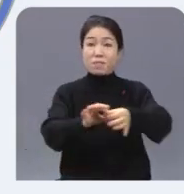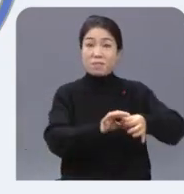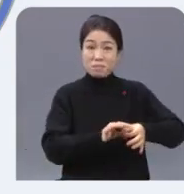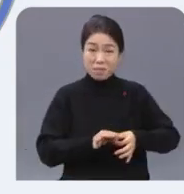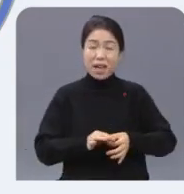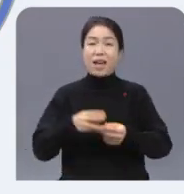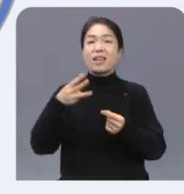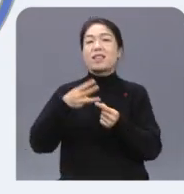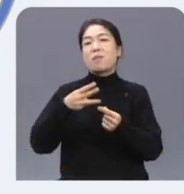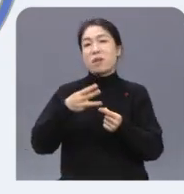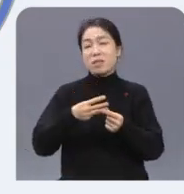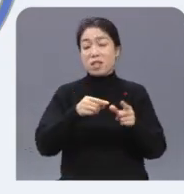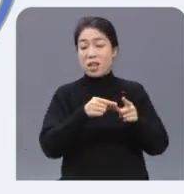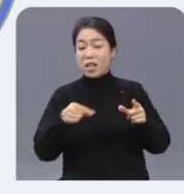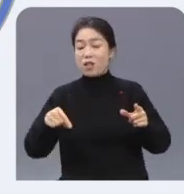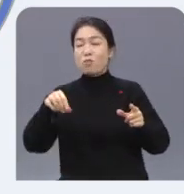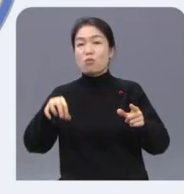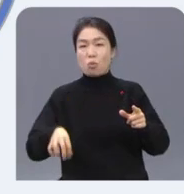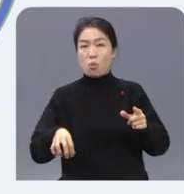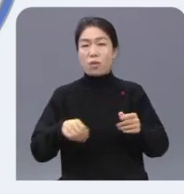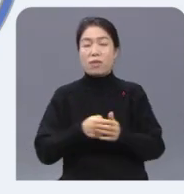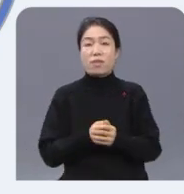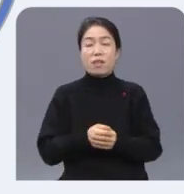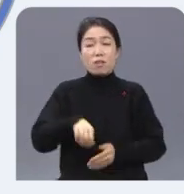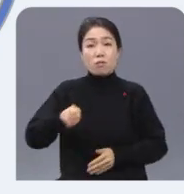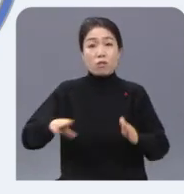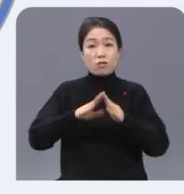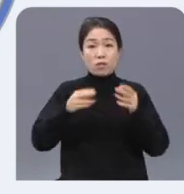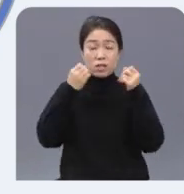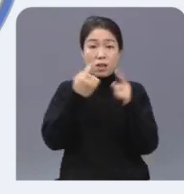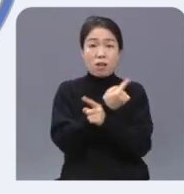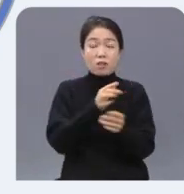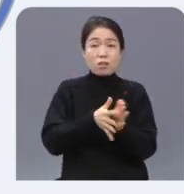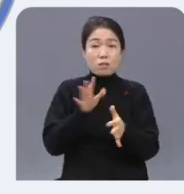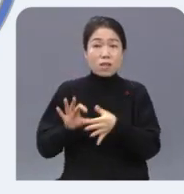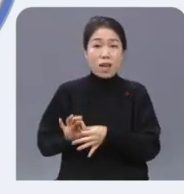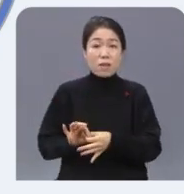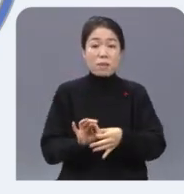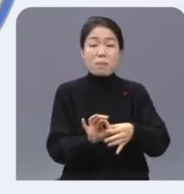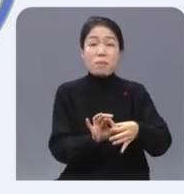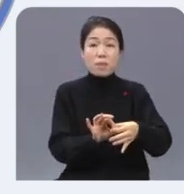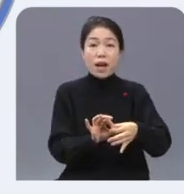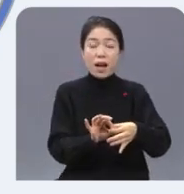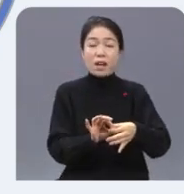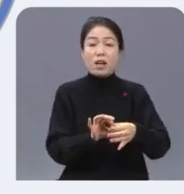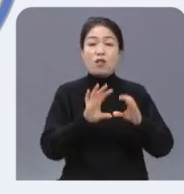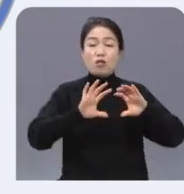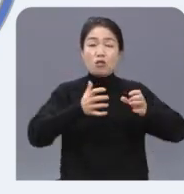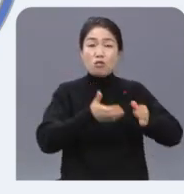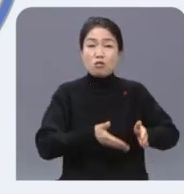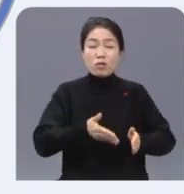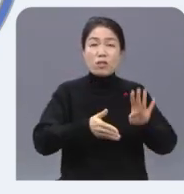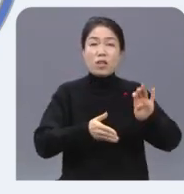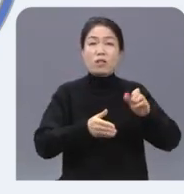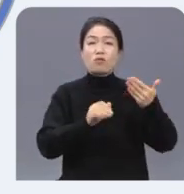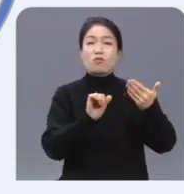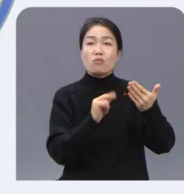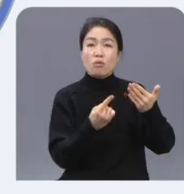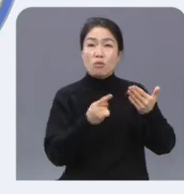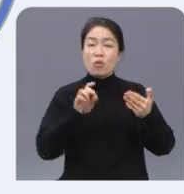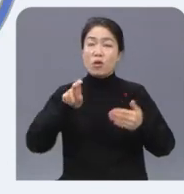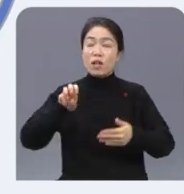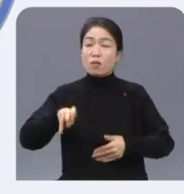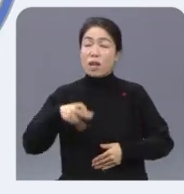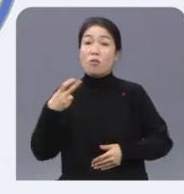3순환도로의 일부 구간입니다 광주 전남 혁신도시와 연결되는 국지도 49호선의 남광산